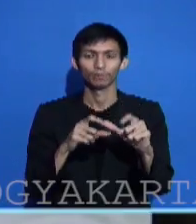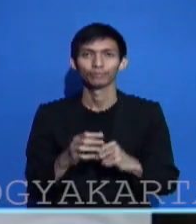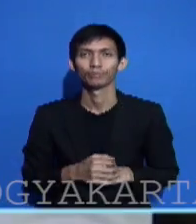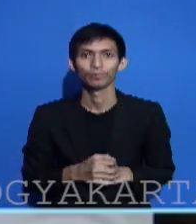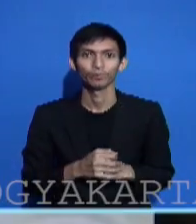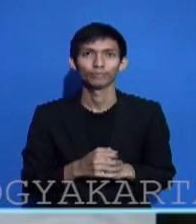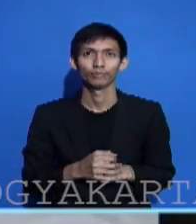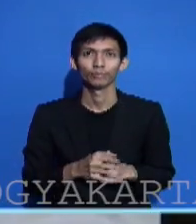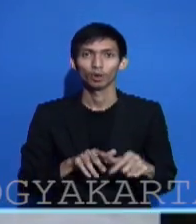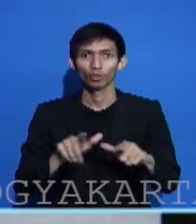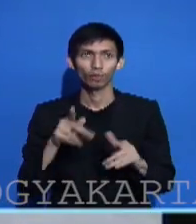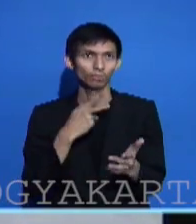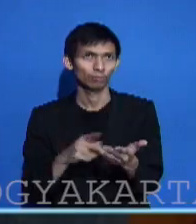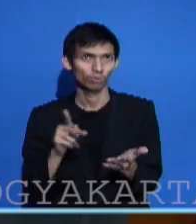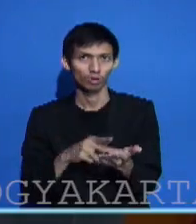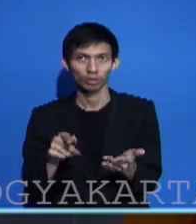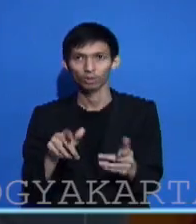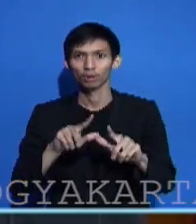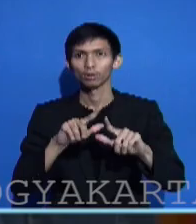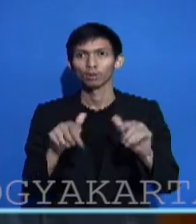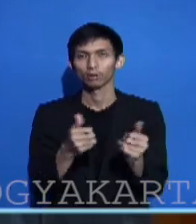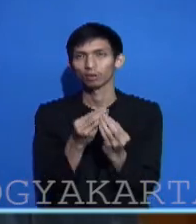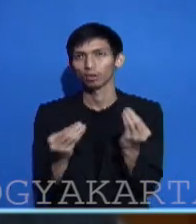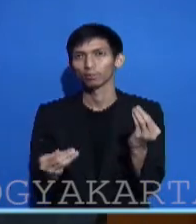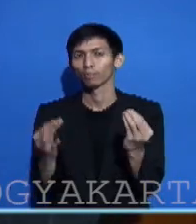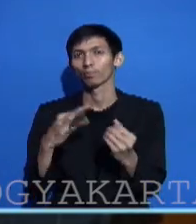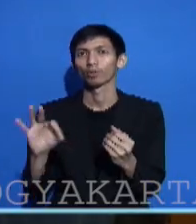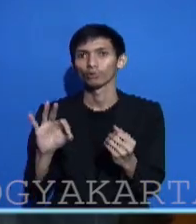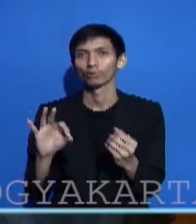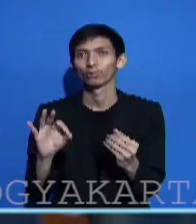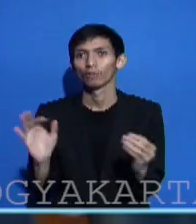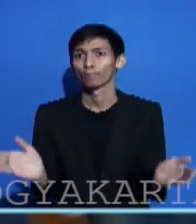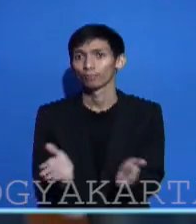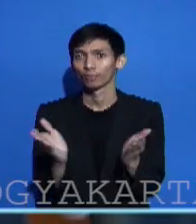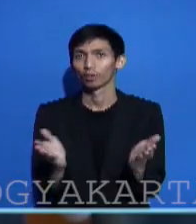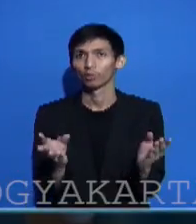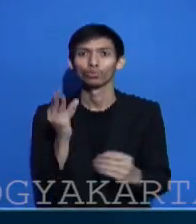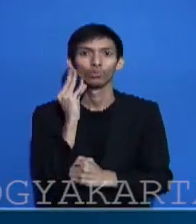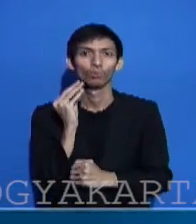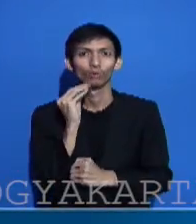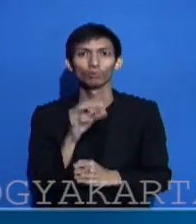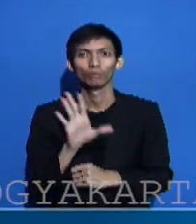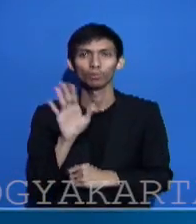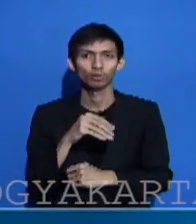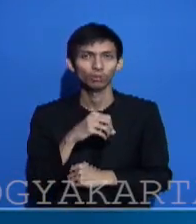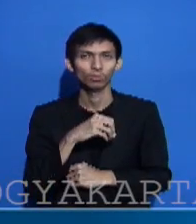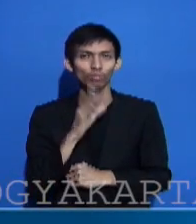Turnamen sepak bola digelar untuk bisa menghasilkan pemain-pemain baru dari upaya pembinaan usia dini. Kalau di DIY kan banyak